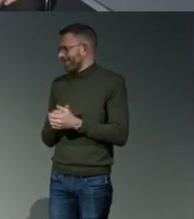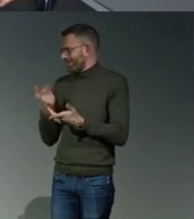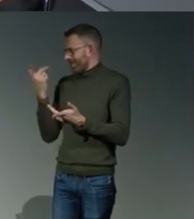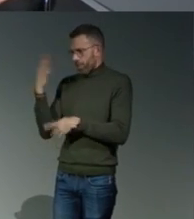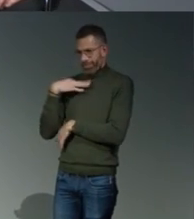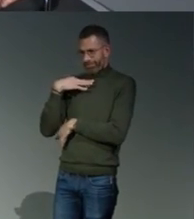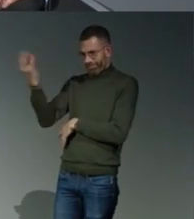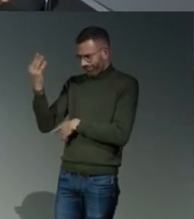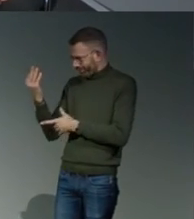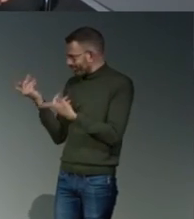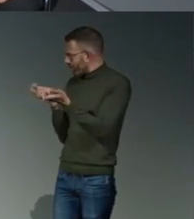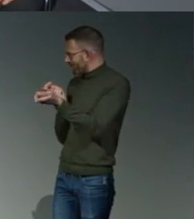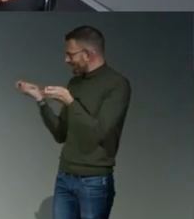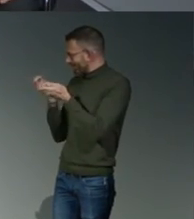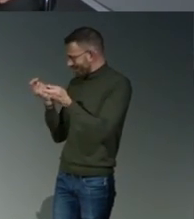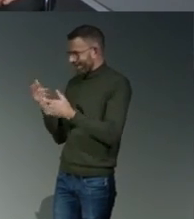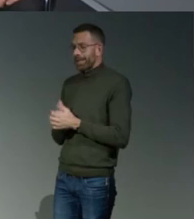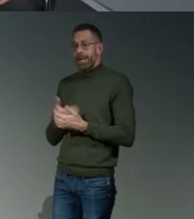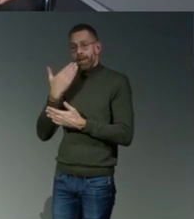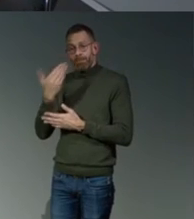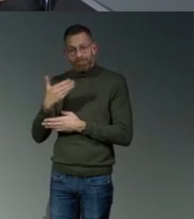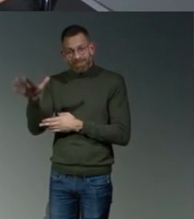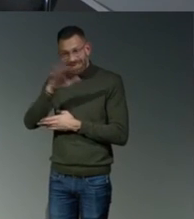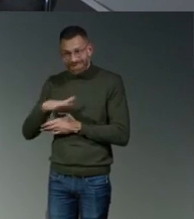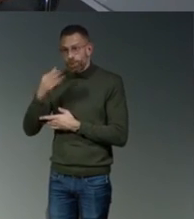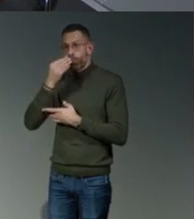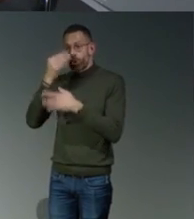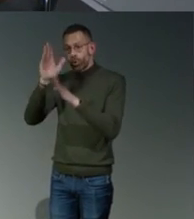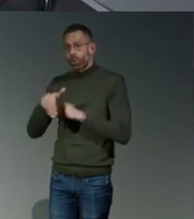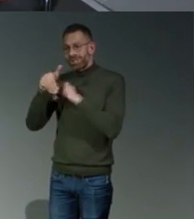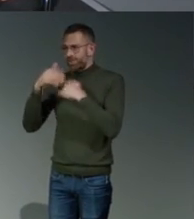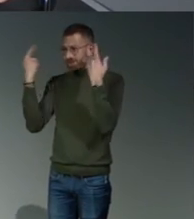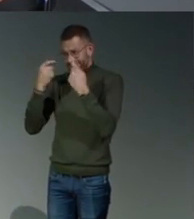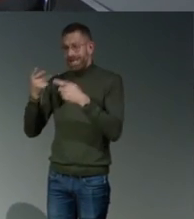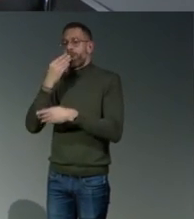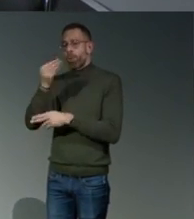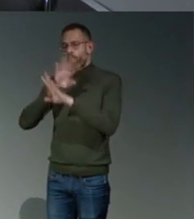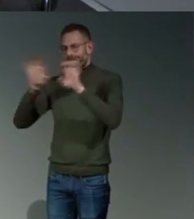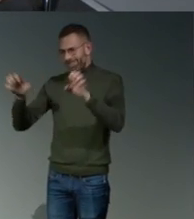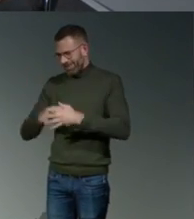avoir le plaisir d'animer cette rencontre. Merci à tous et tous, bonne suite de festival et bon week-end.